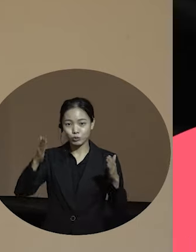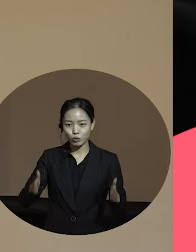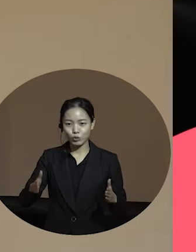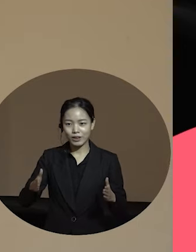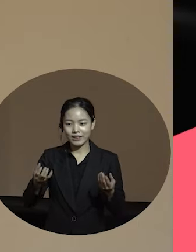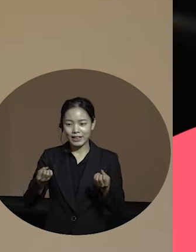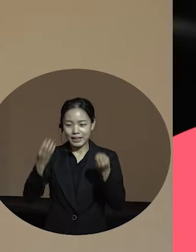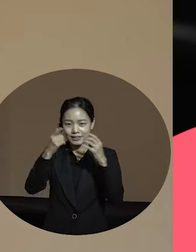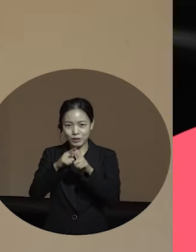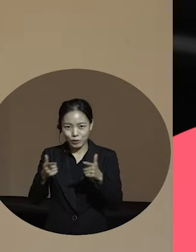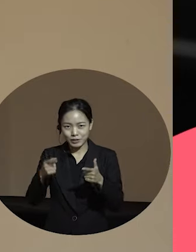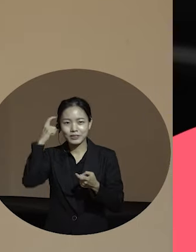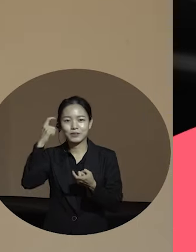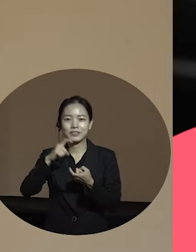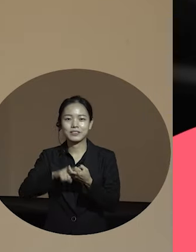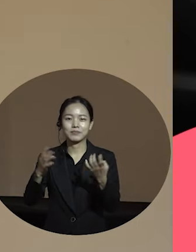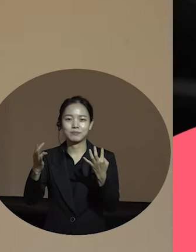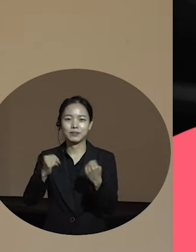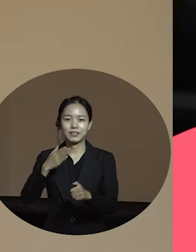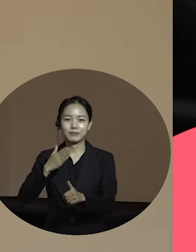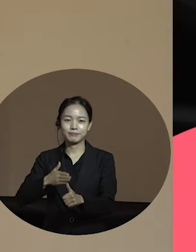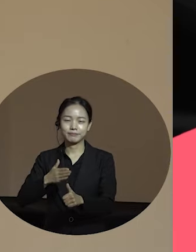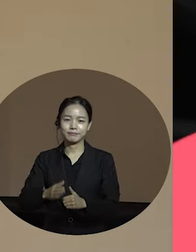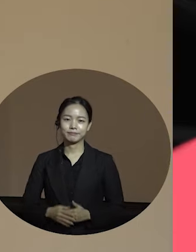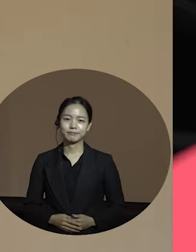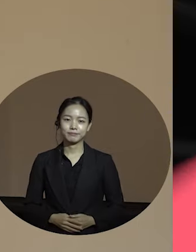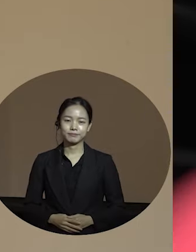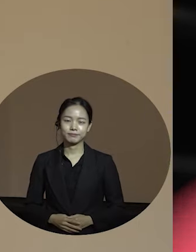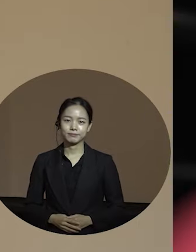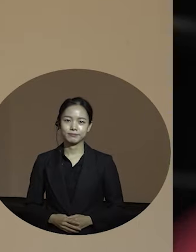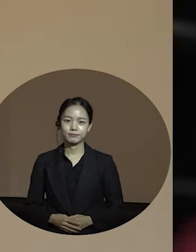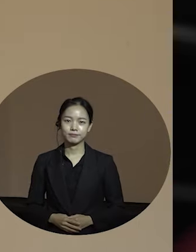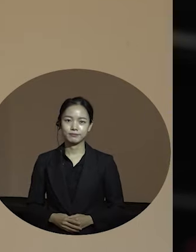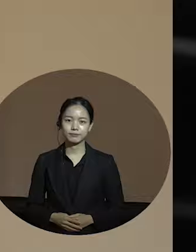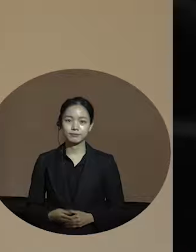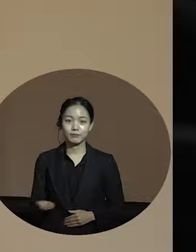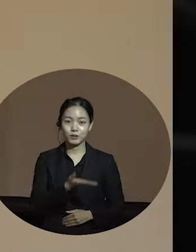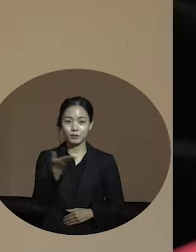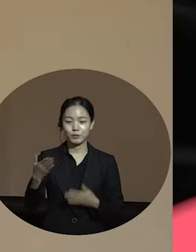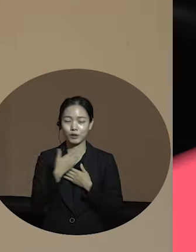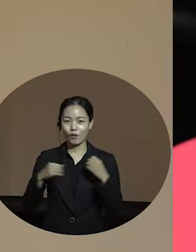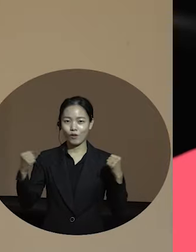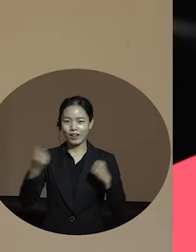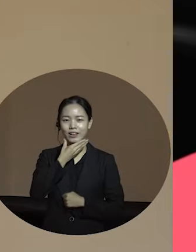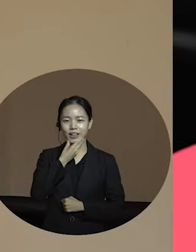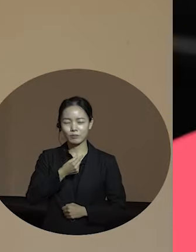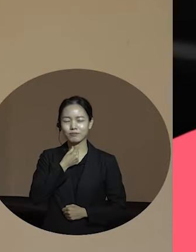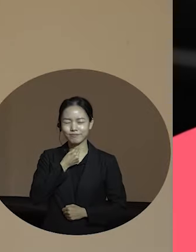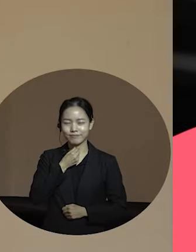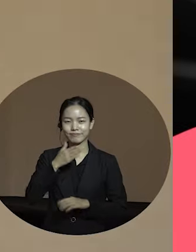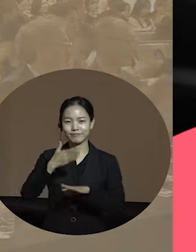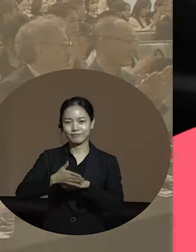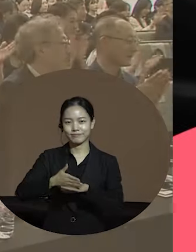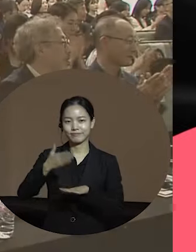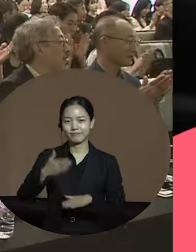많은 관심을 부탁드립니다. 행복 함께해 주신 모든 분들의 건강과 행복을 기원합니다.